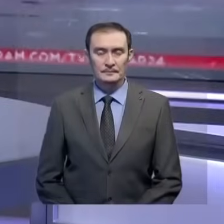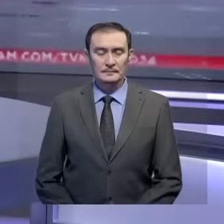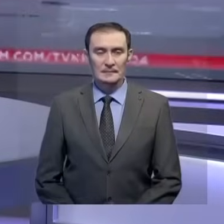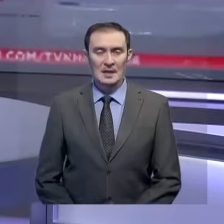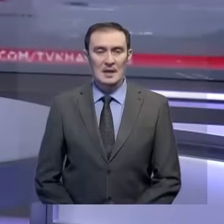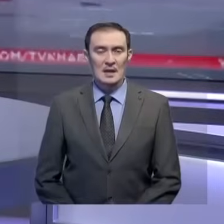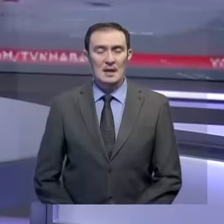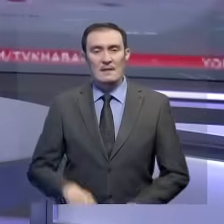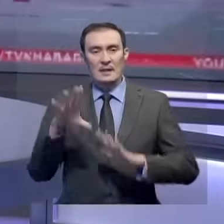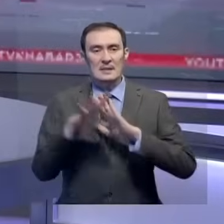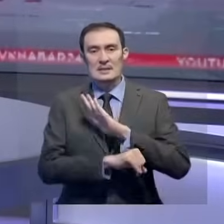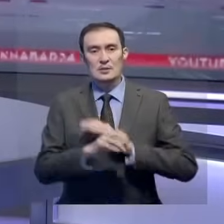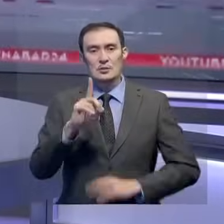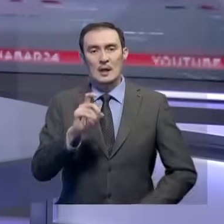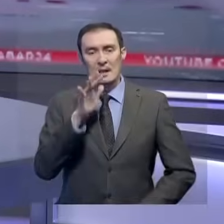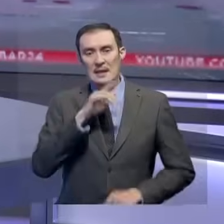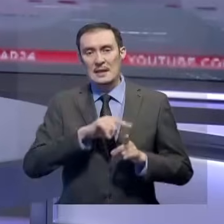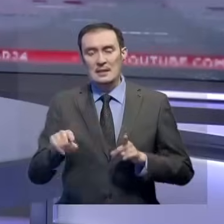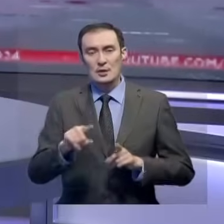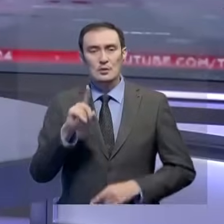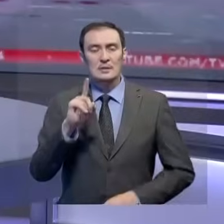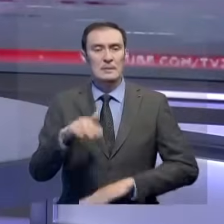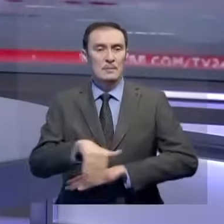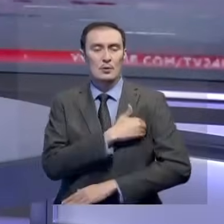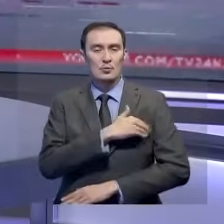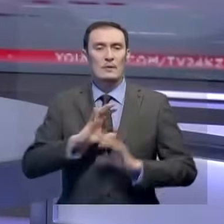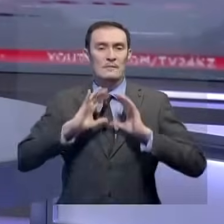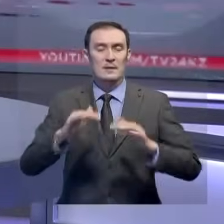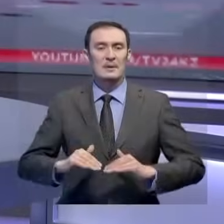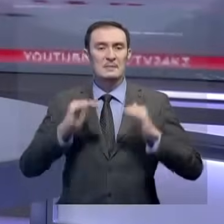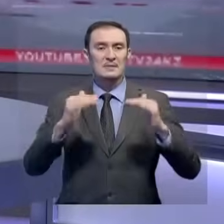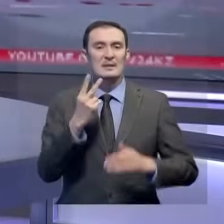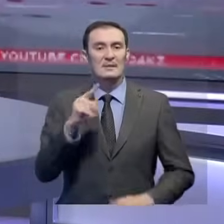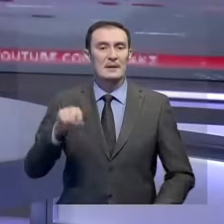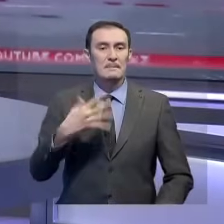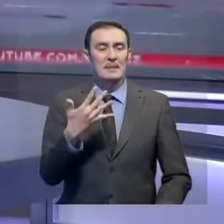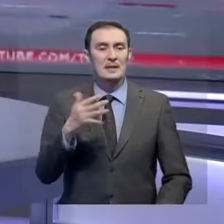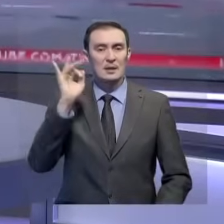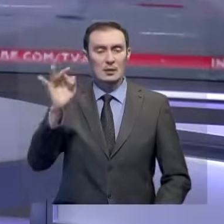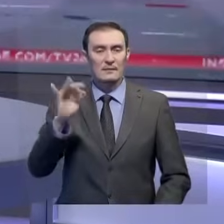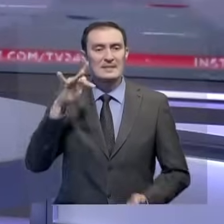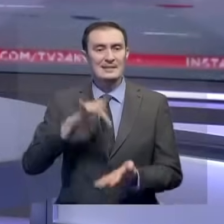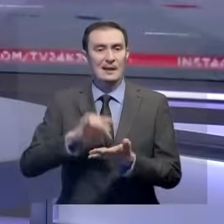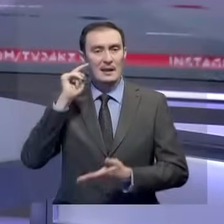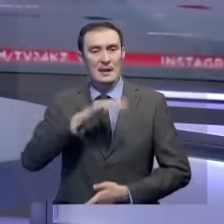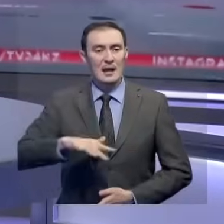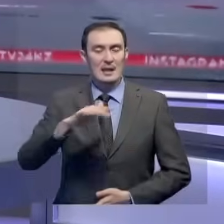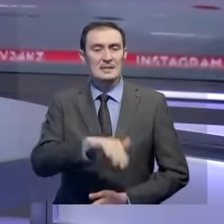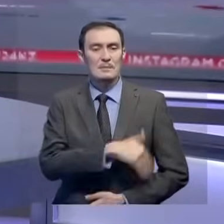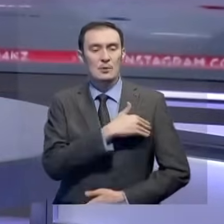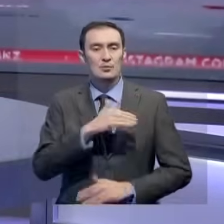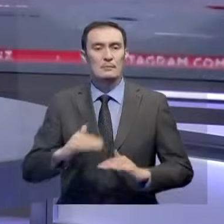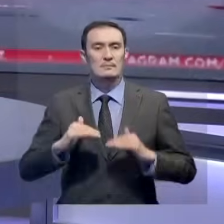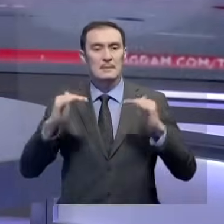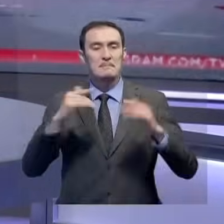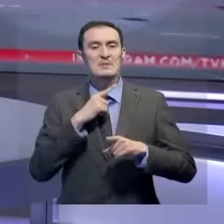К концу столетия средняя температура в мире может повыситься на 2,5 градуса. Причем в Центральной Азии температура растет быстрее, чем